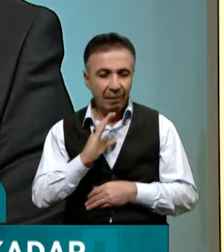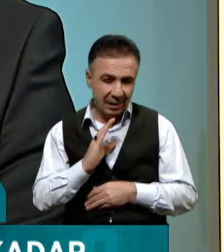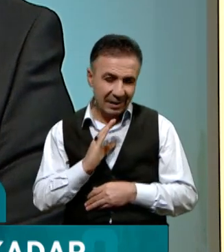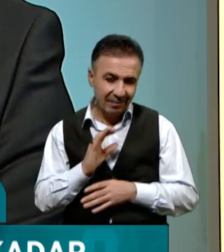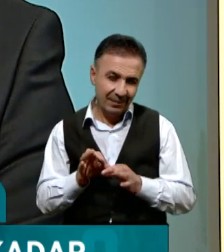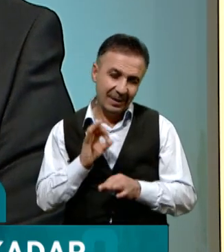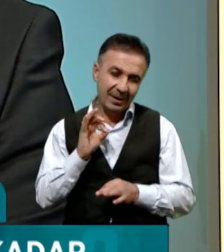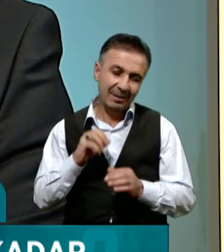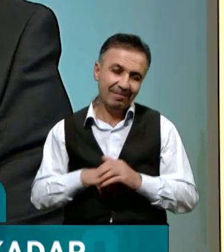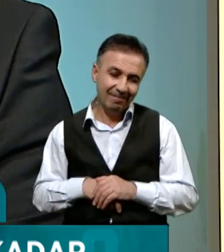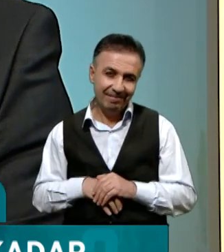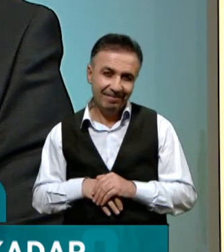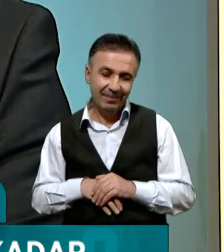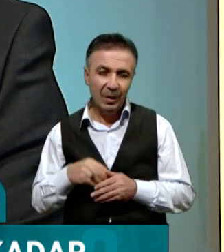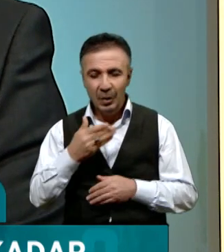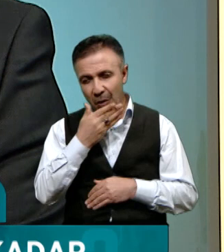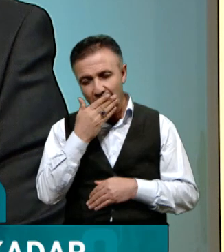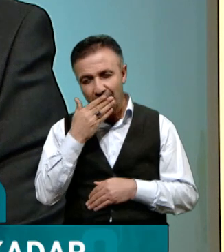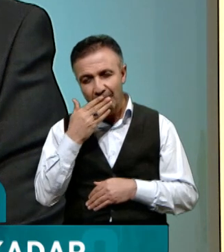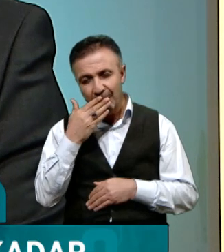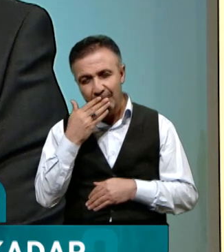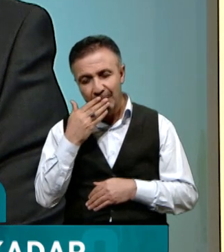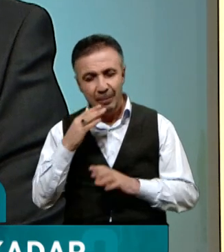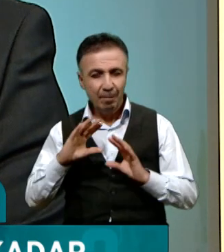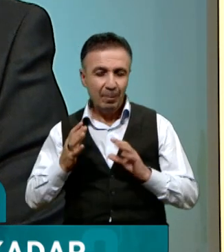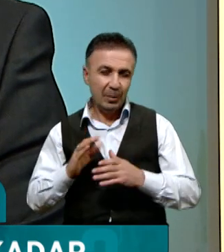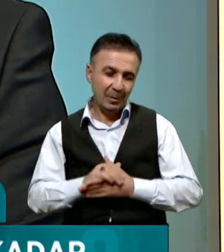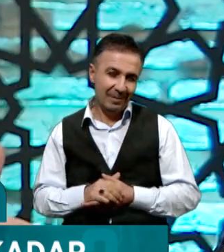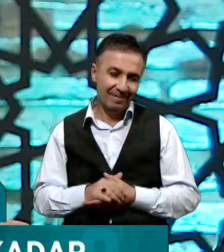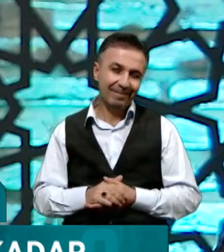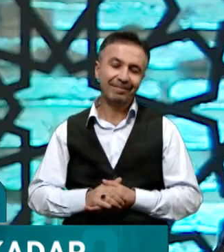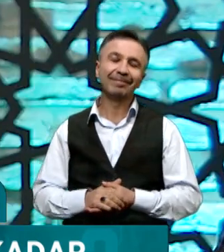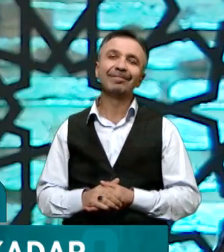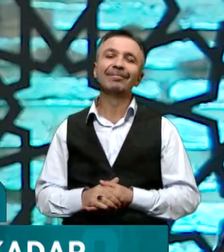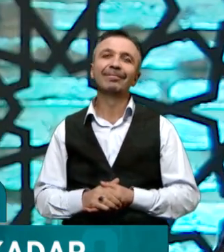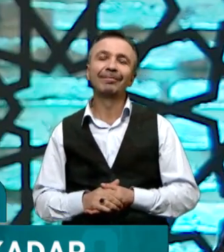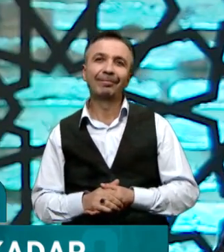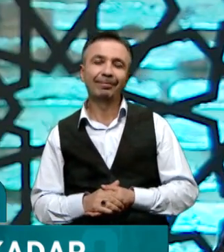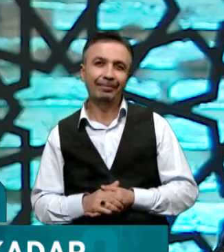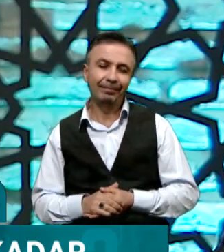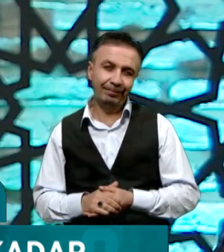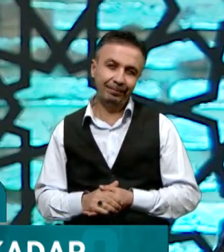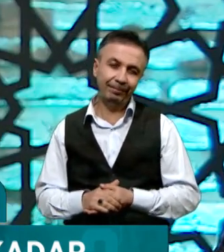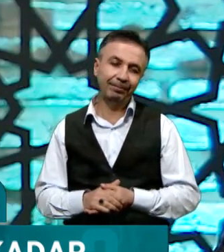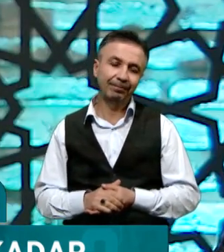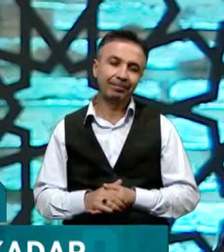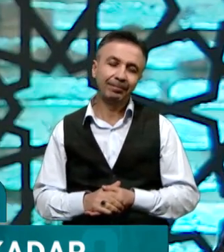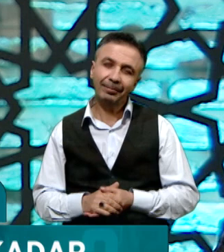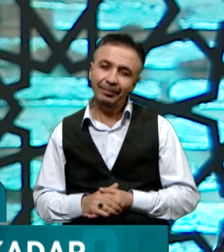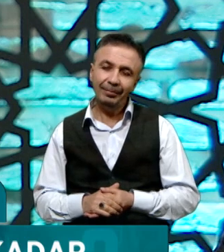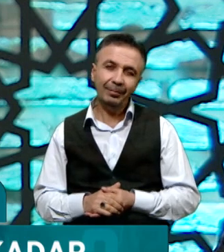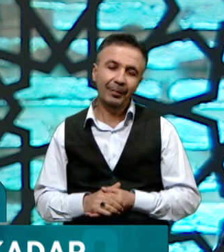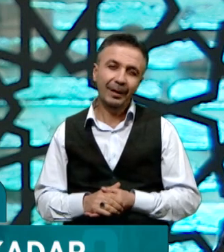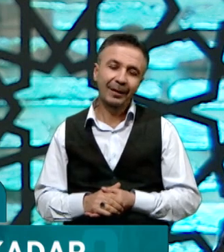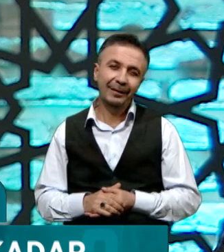kişi ne olur? Oruca zamanında başlamamıştır. Haliyle o oruç olmamıştır. O oruç olmamıştır tabii ki. İnşallah böyle yapmıyorlardır. İnşallah. Eğer